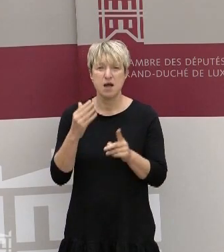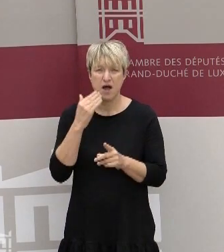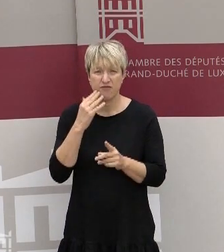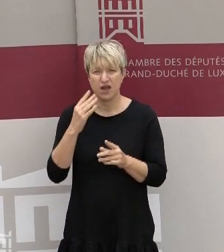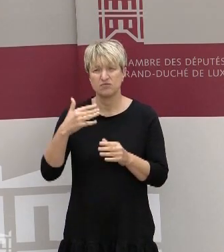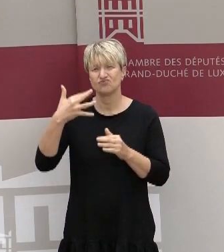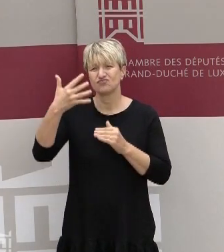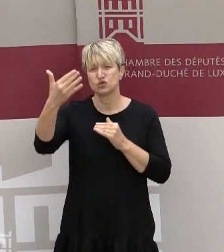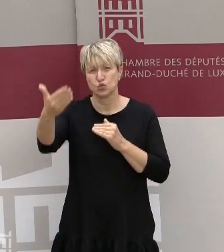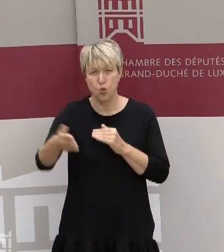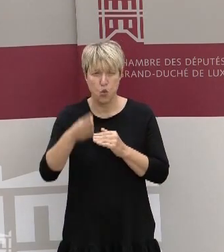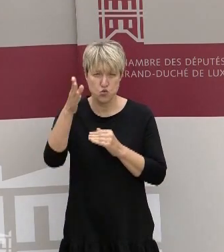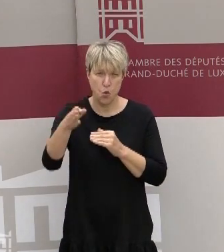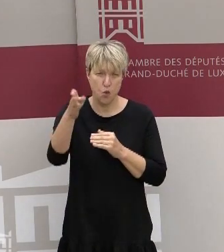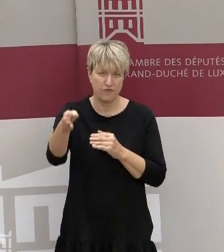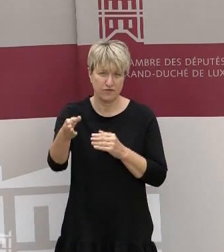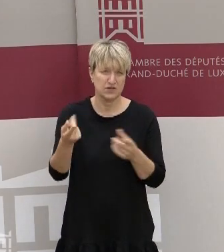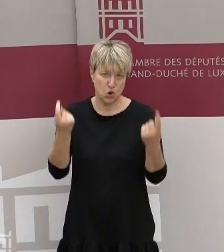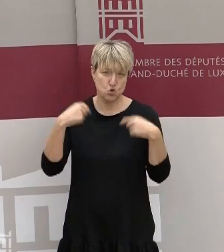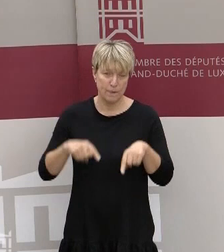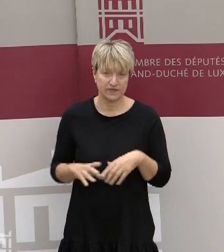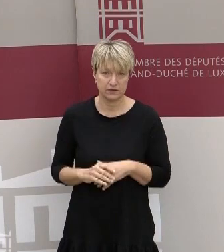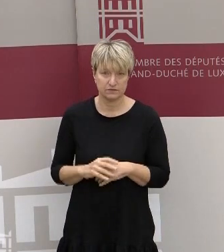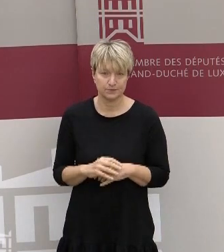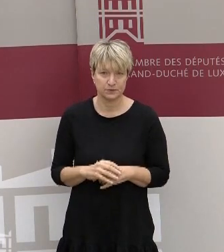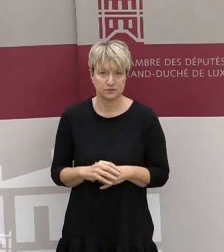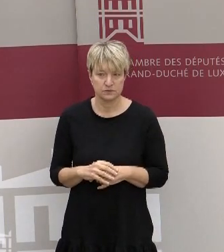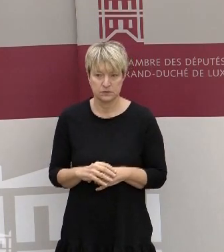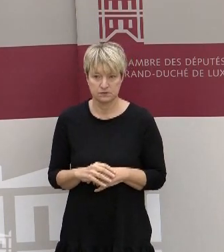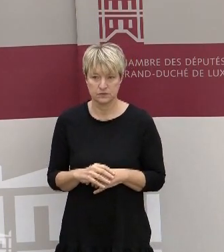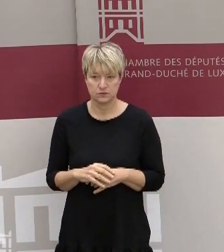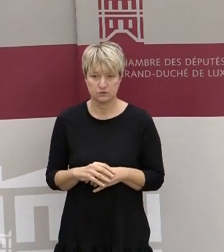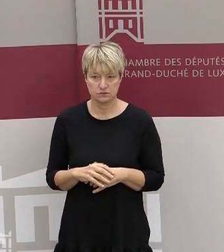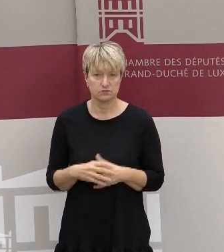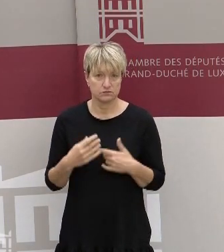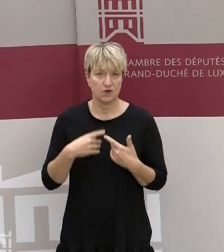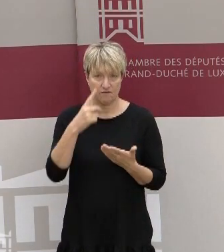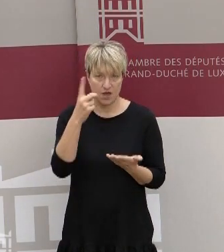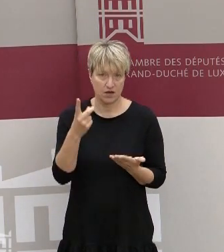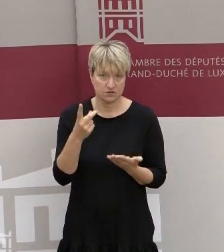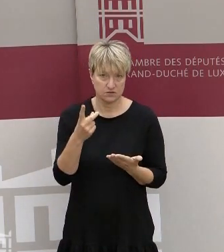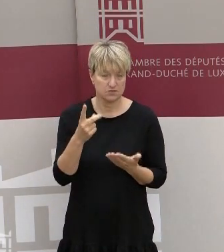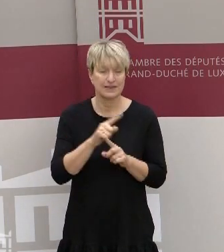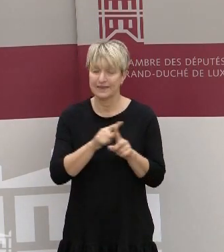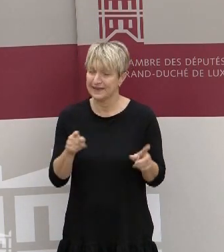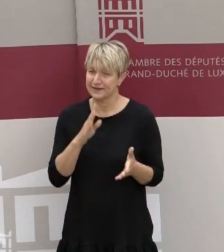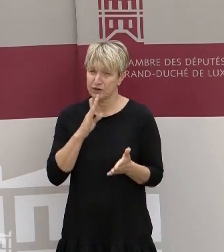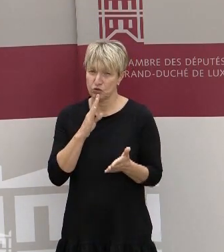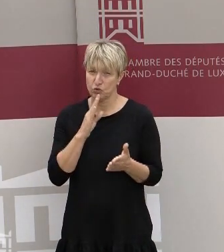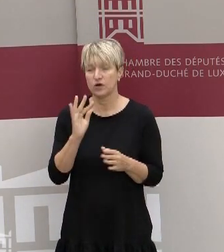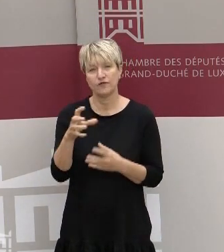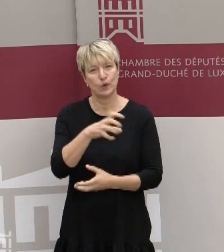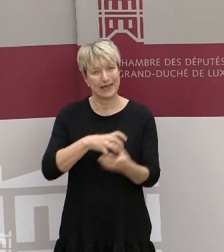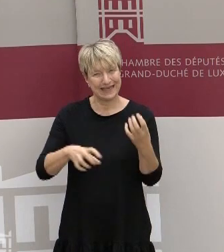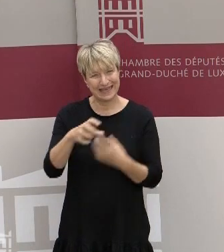gesehen. Respektive, wo wir schon wissen, dass es nicht durchgeht, für die Logementskrise zu stoppen. Wir sehen das weiter Veränderung